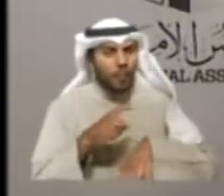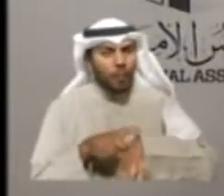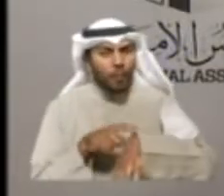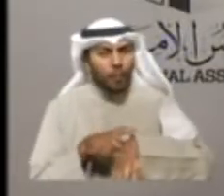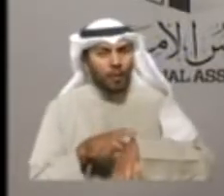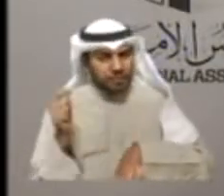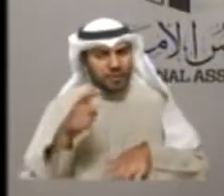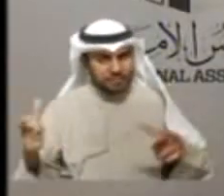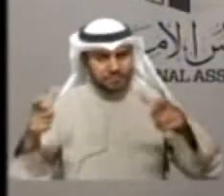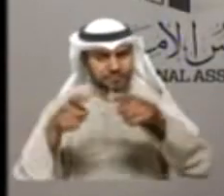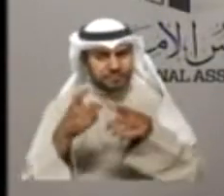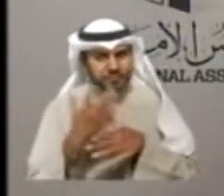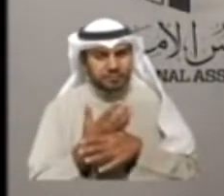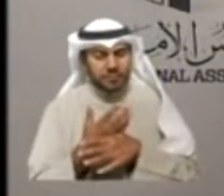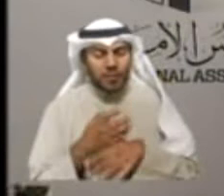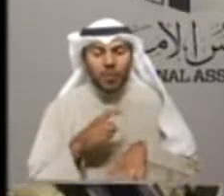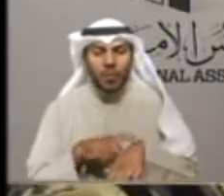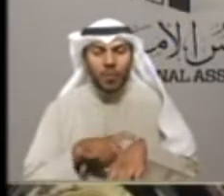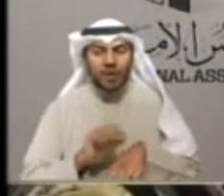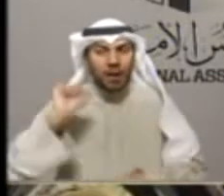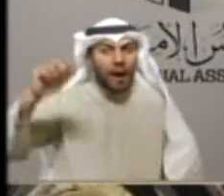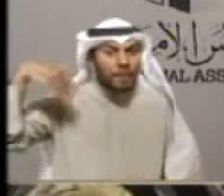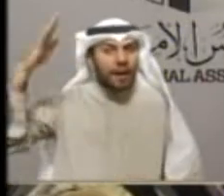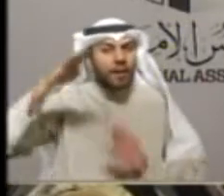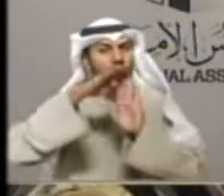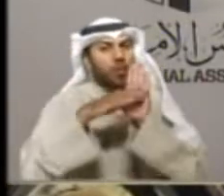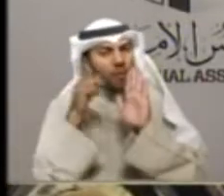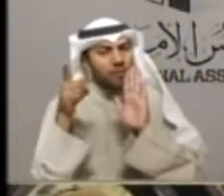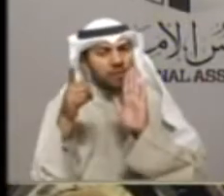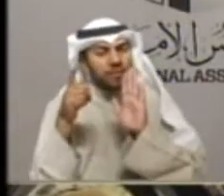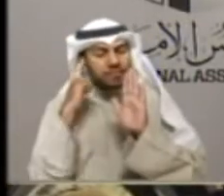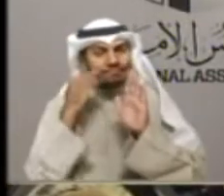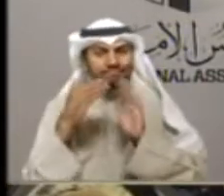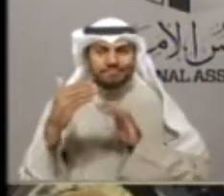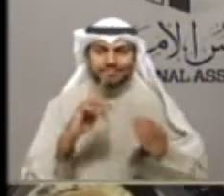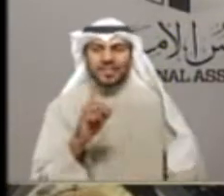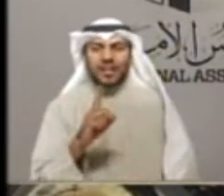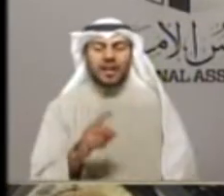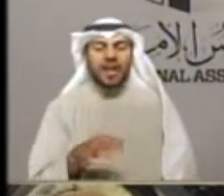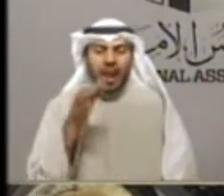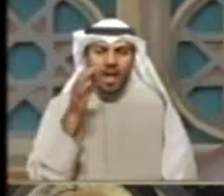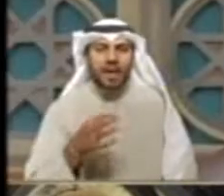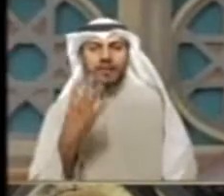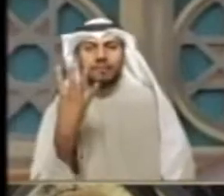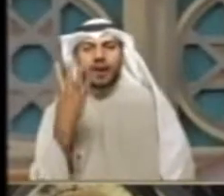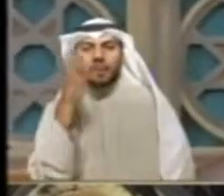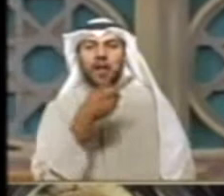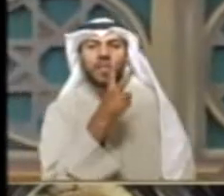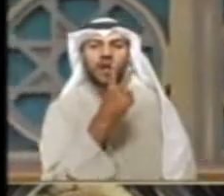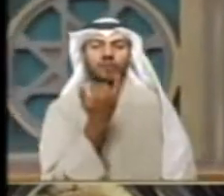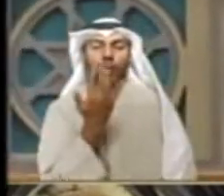خارجية لا نتحكم بها، اجتماعات خارجية لها مواعيد مسبقة، وهناك اجتماع مهم في يوم 4 ديسمبر.